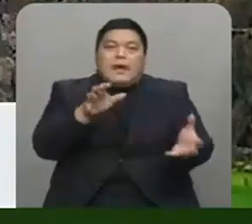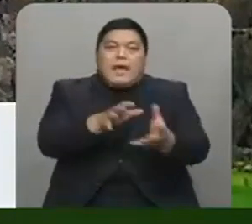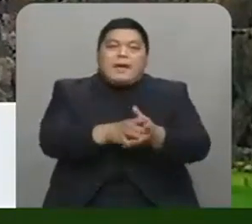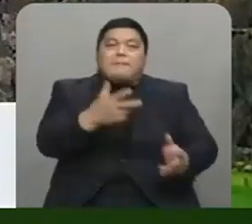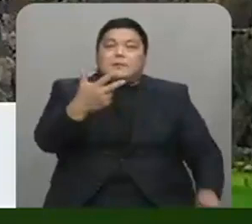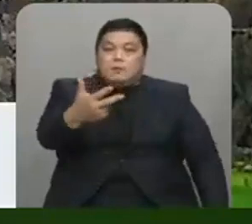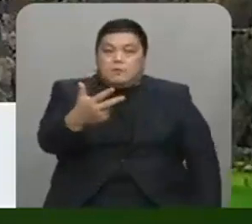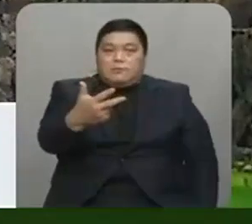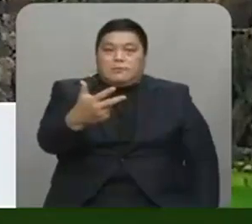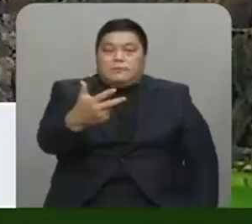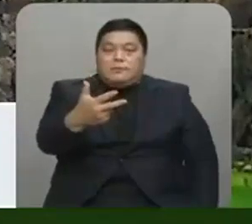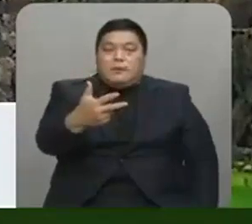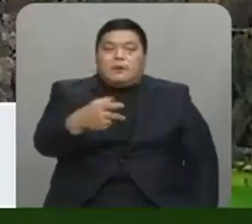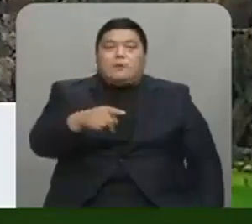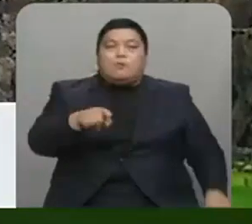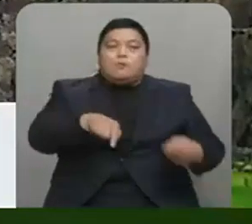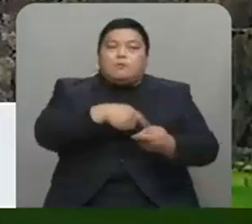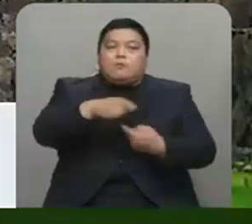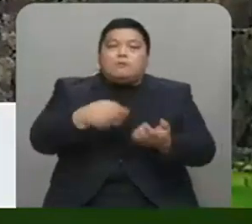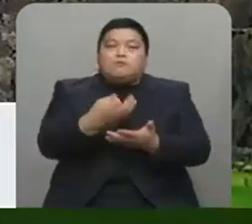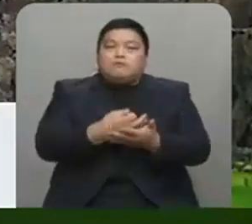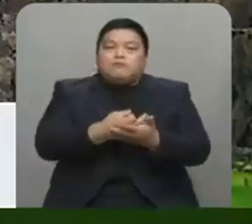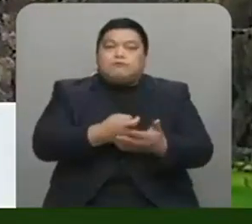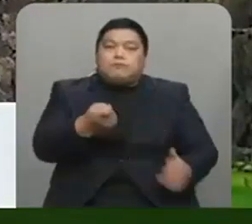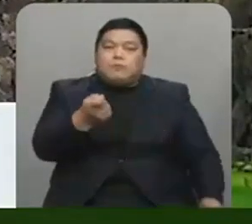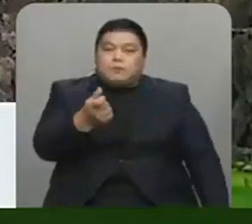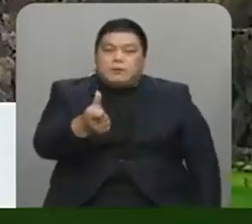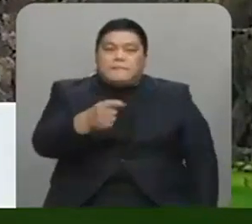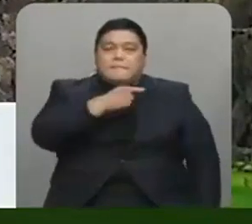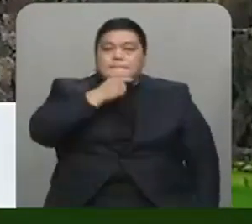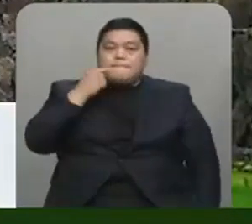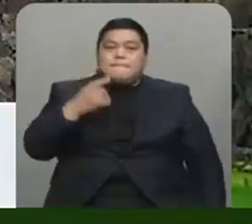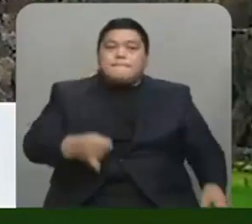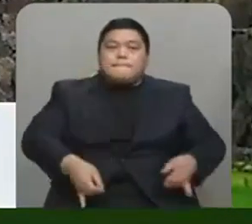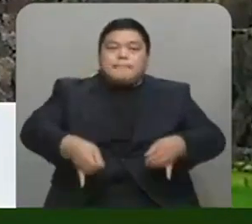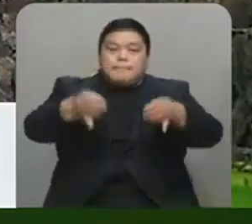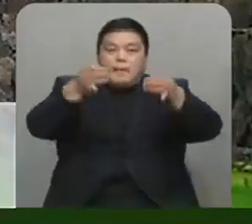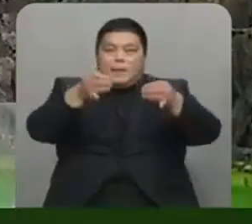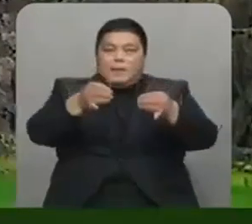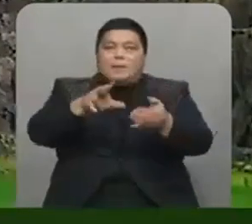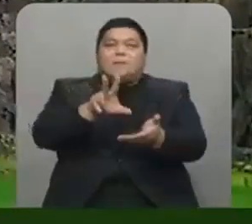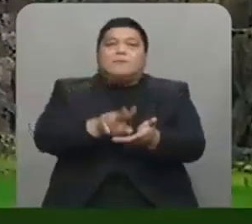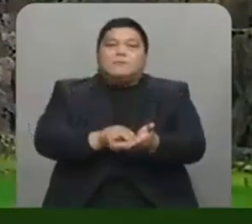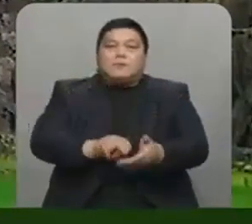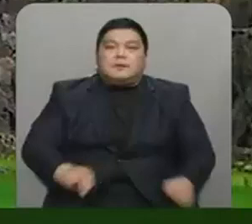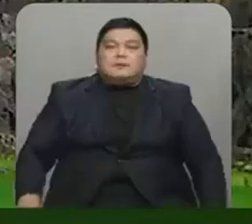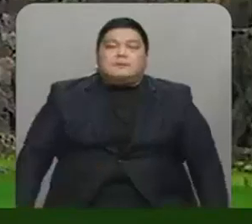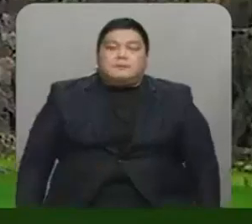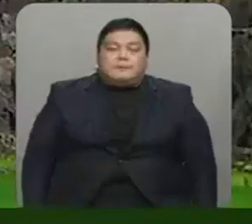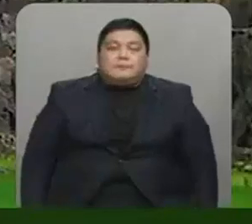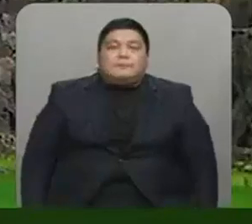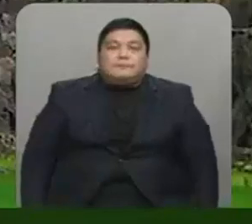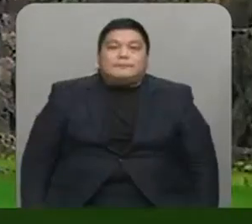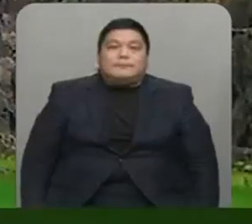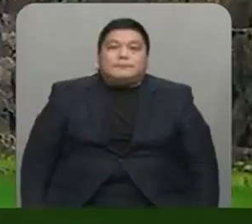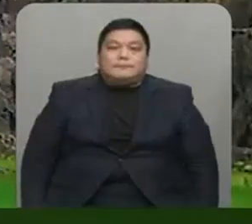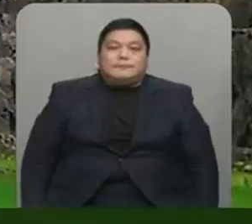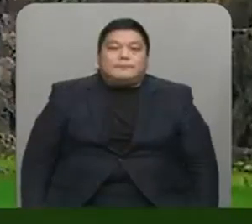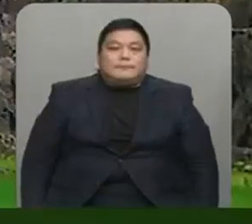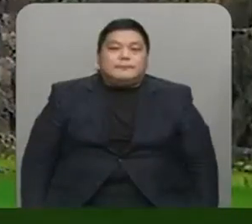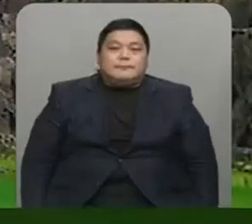지금까지 마땅한 운영수익 이 없어 누적 적자가 심각한 것으로 드러났습니다 1 2 조 기자가 취재했습니다